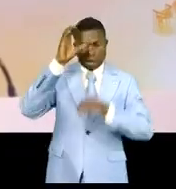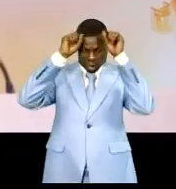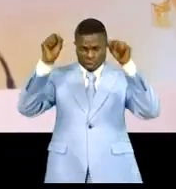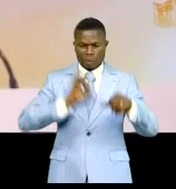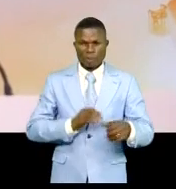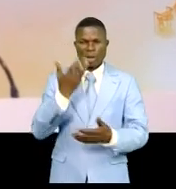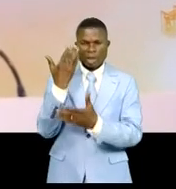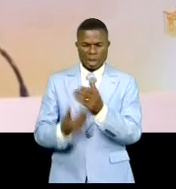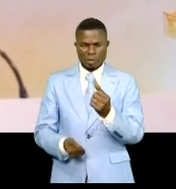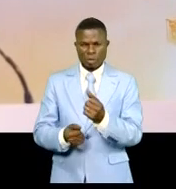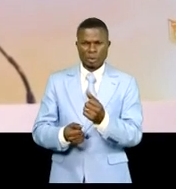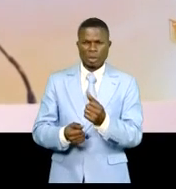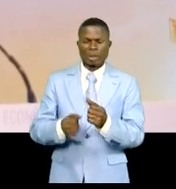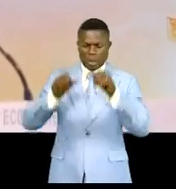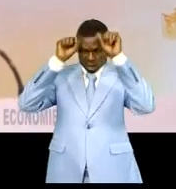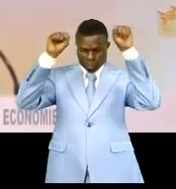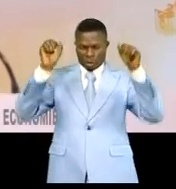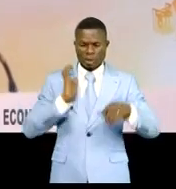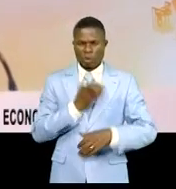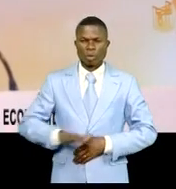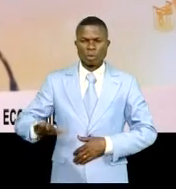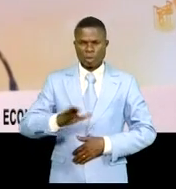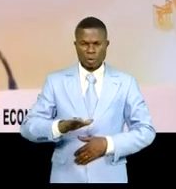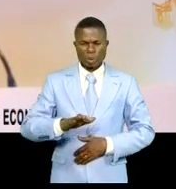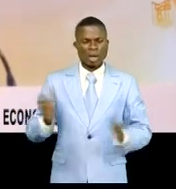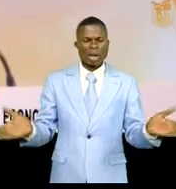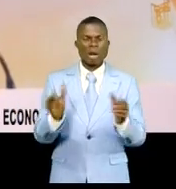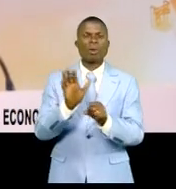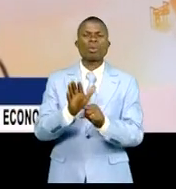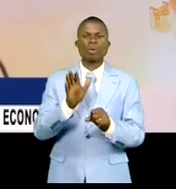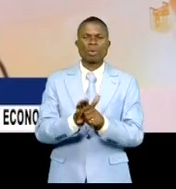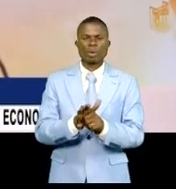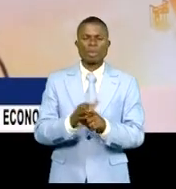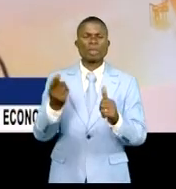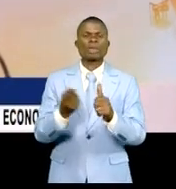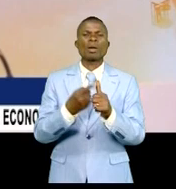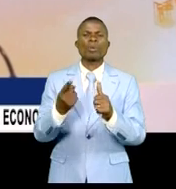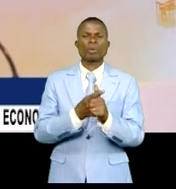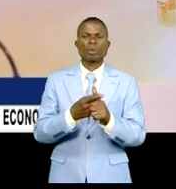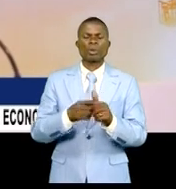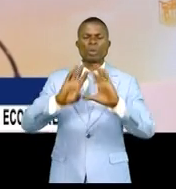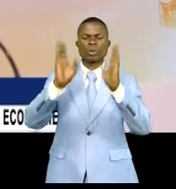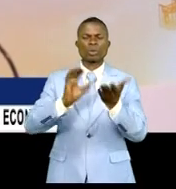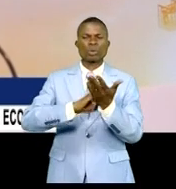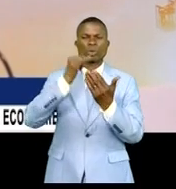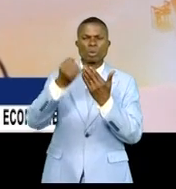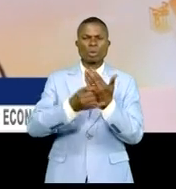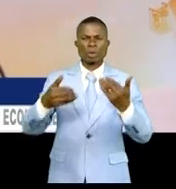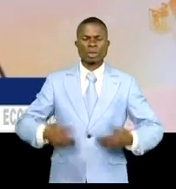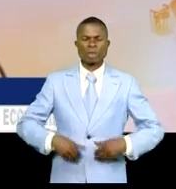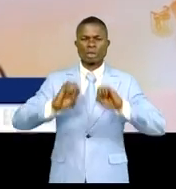le président de la République tenant à encourager personnellement tous les projets des